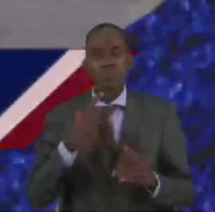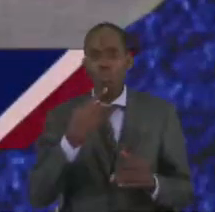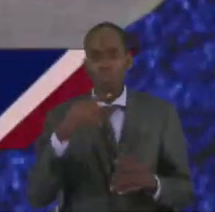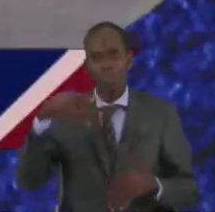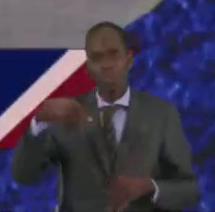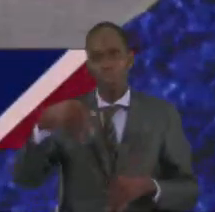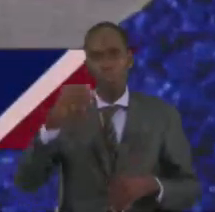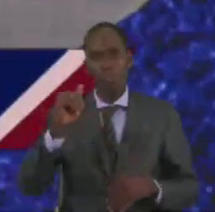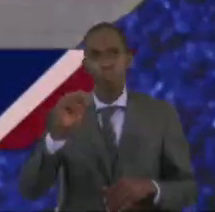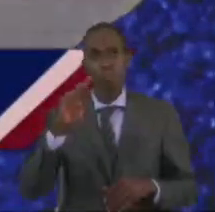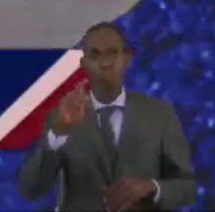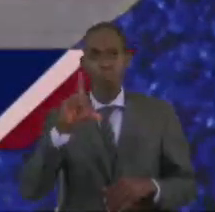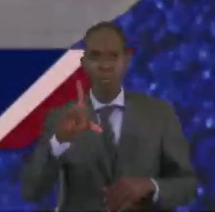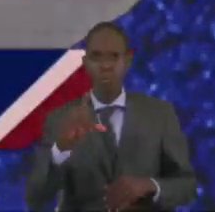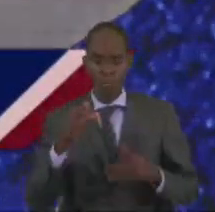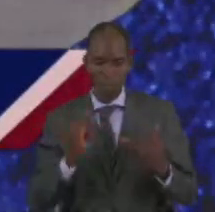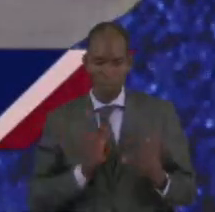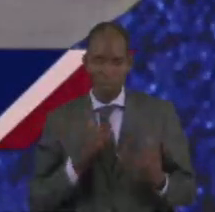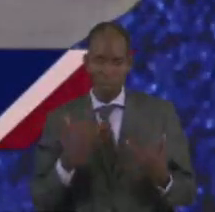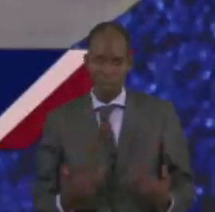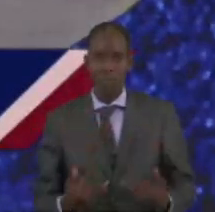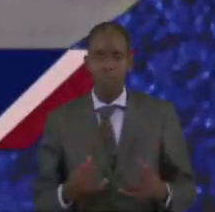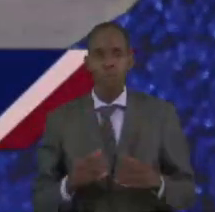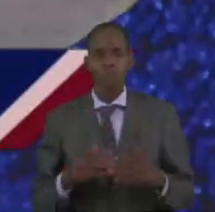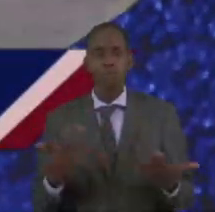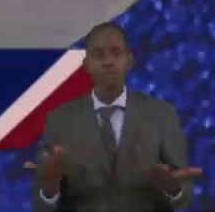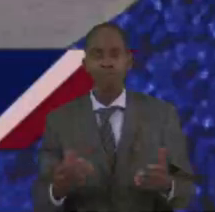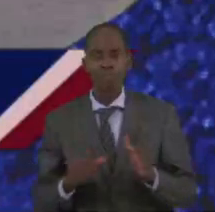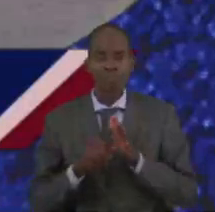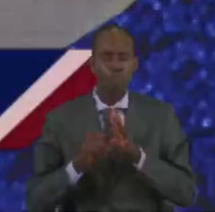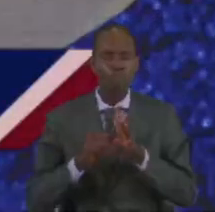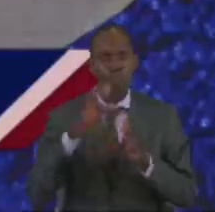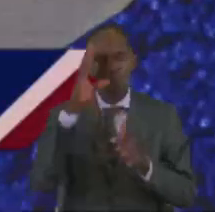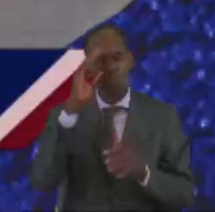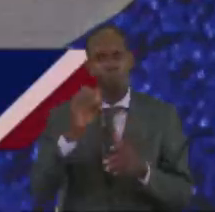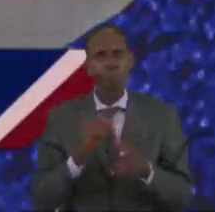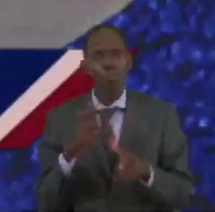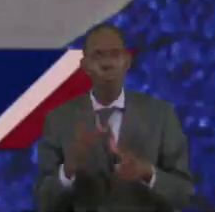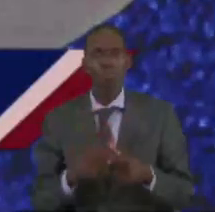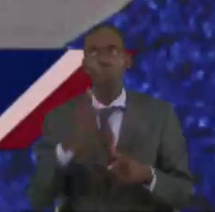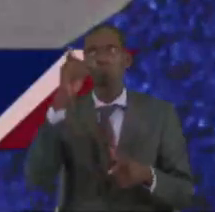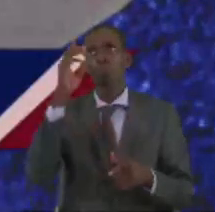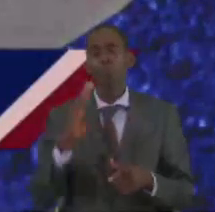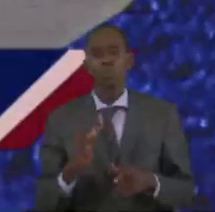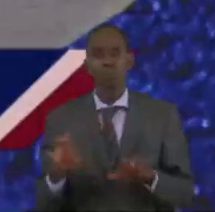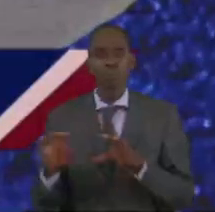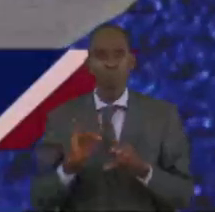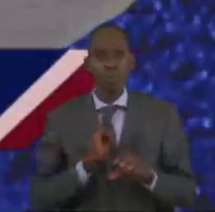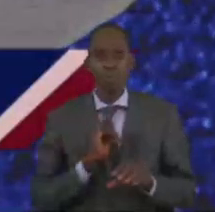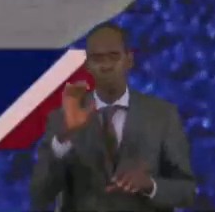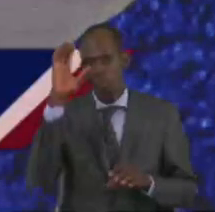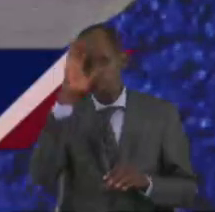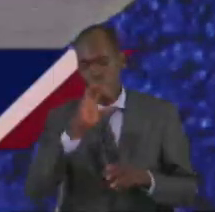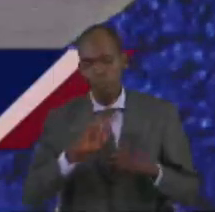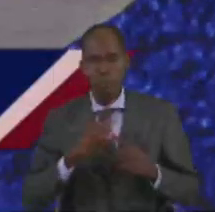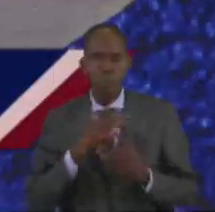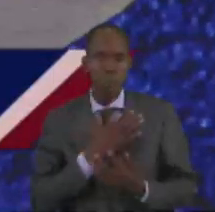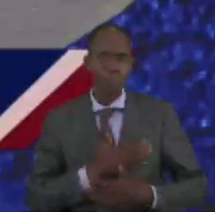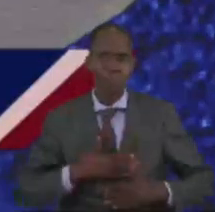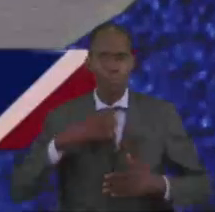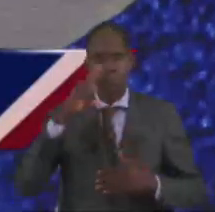c'est-à-dire moi, Paul, est-ce la faveur des hommes que je cherche ou celle de Dieu? Est-ce que je cherche à plaire